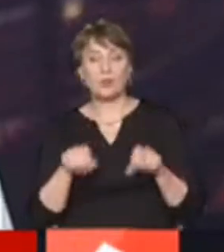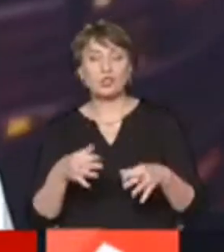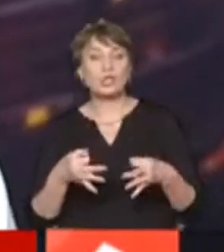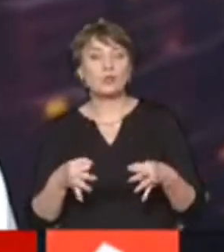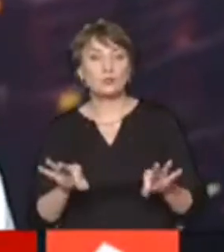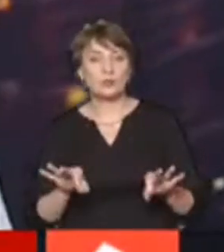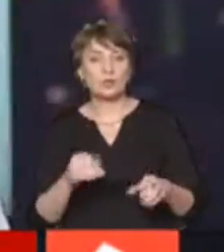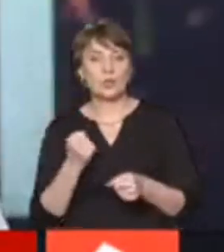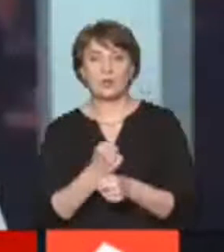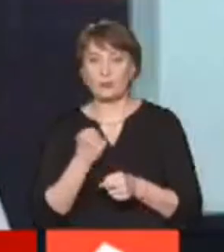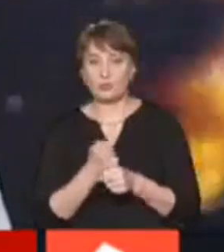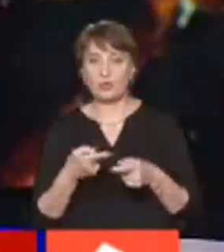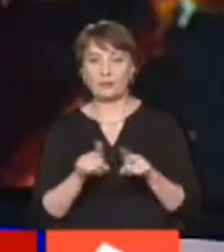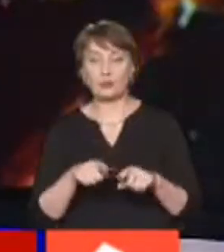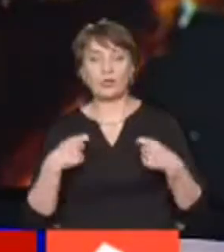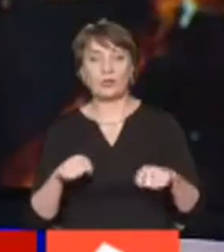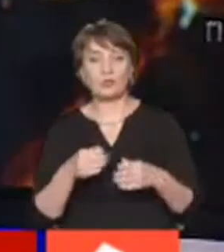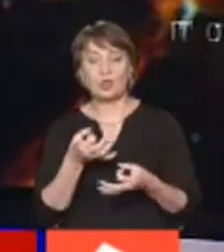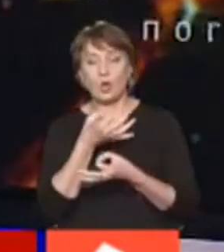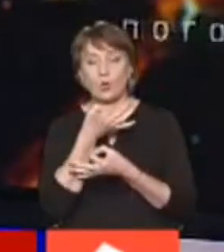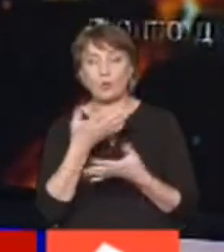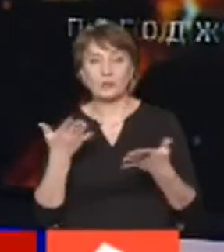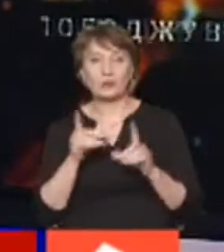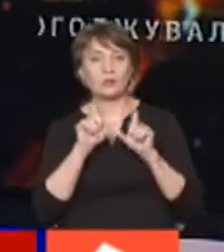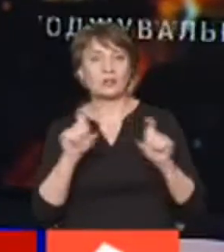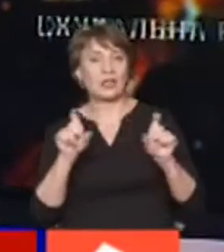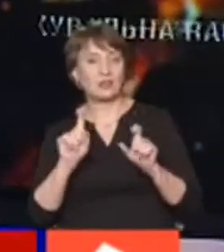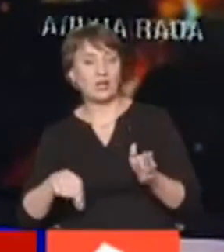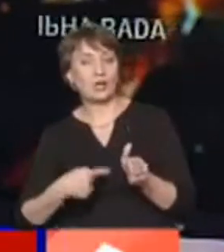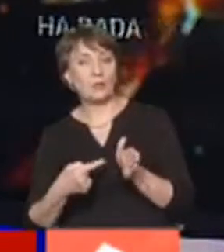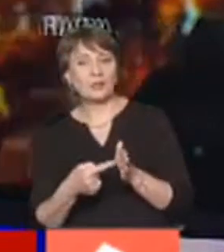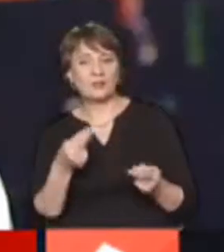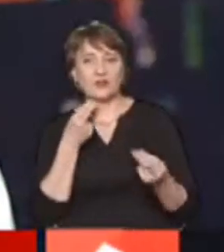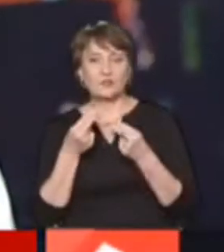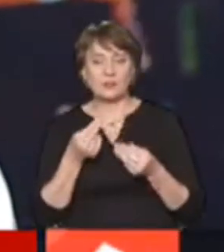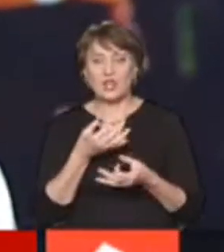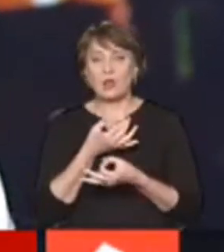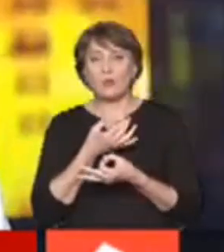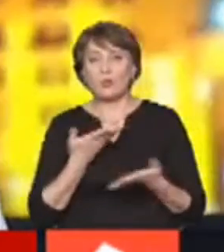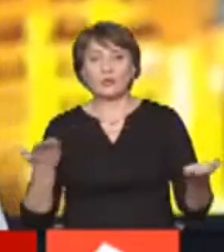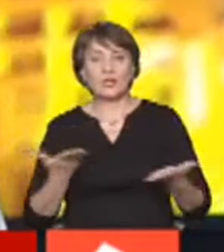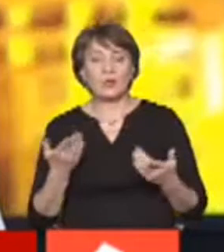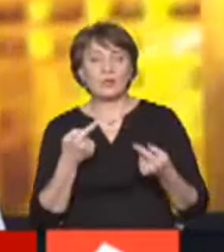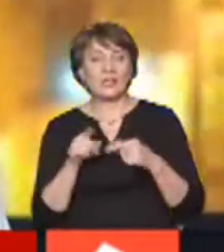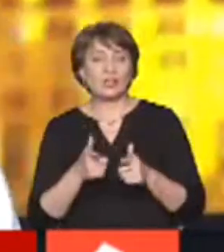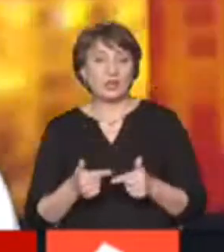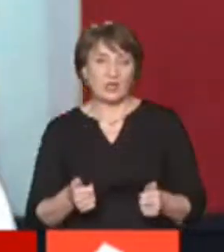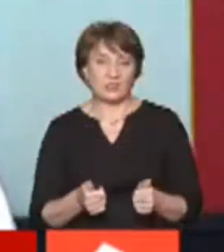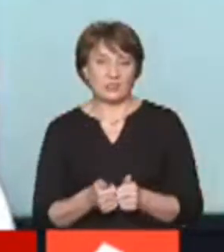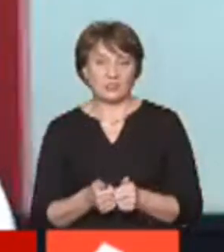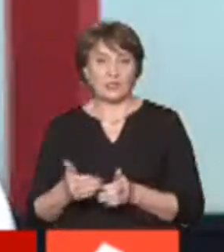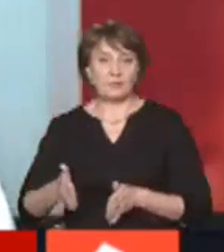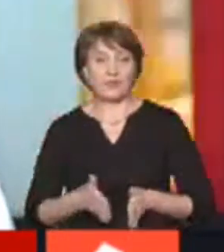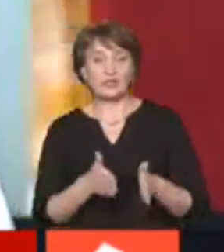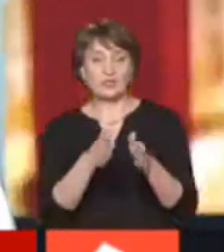допустити роботою такої ярмарки і будь-якого закладу громадського харчування або будь-якого іншої організації